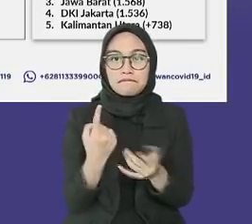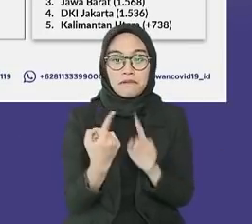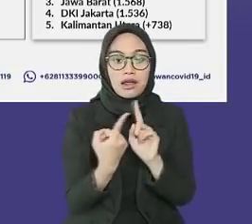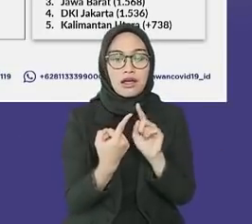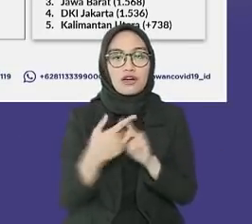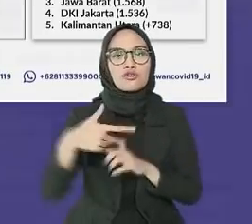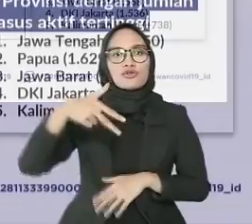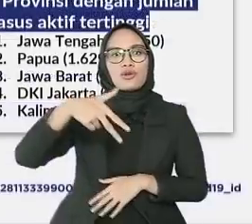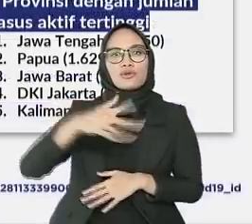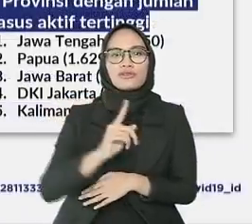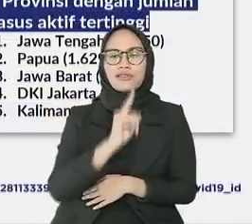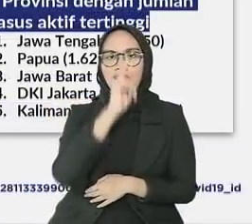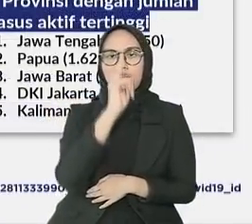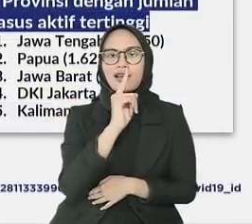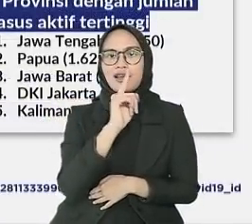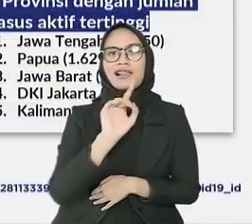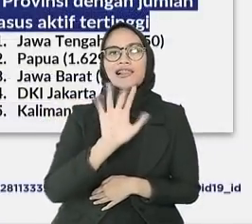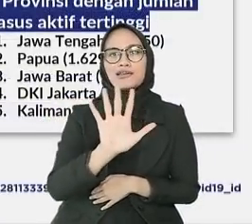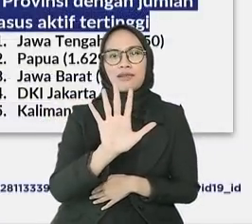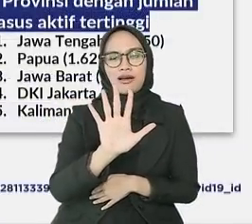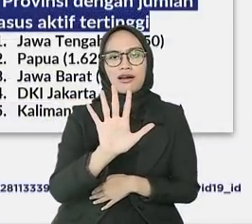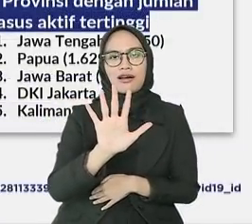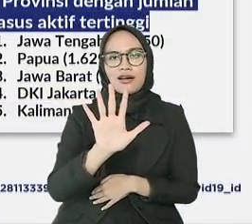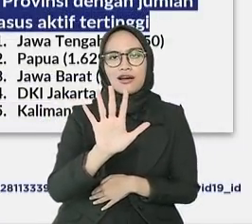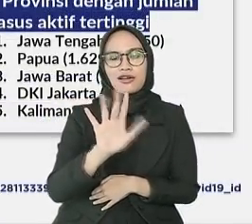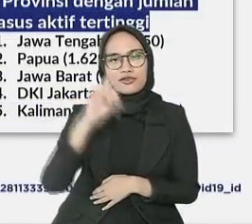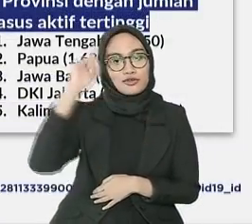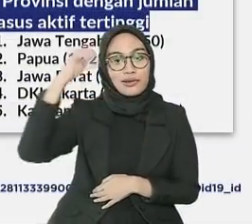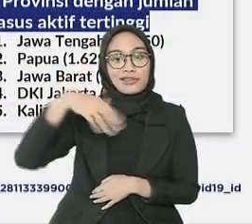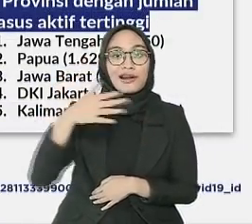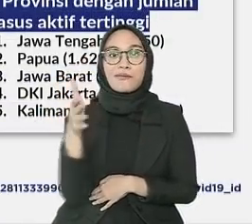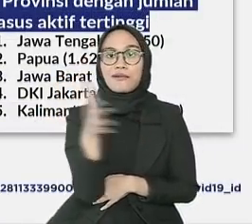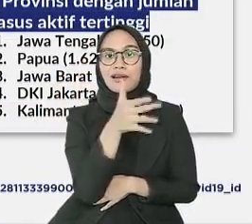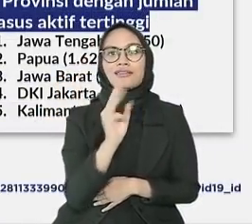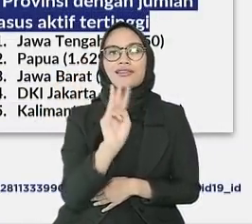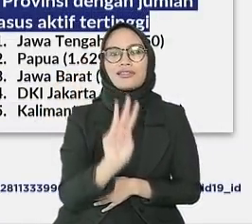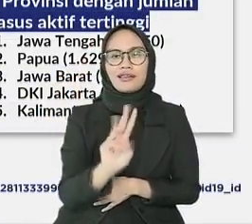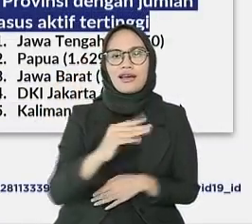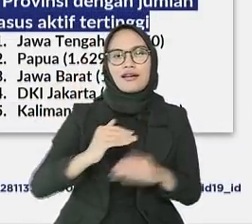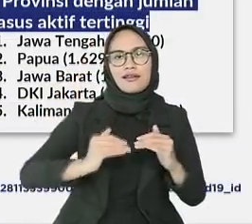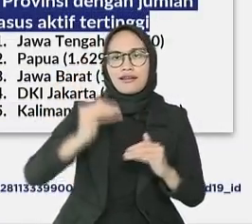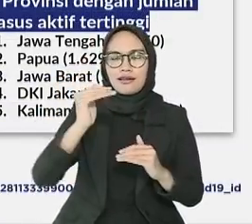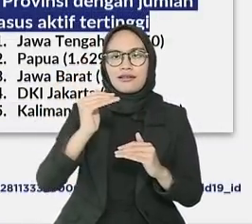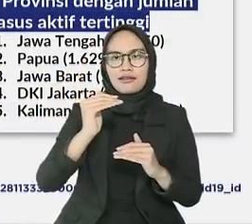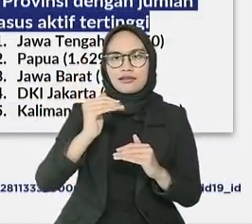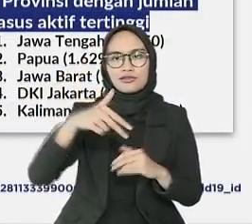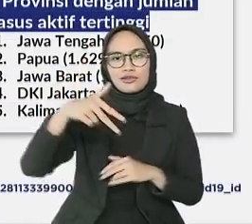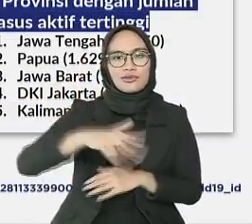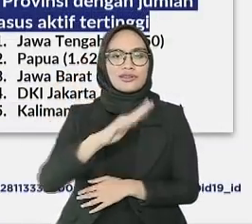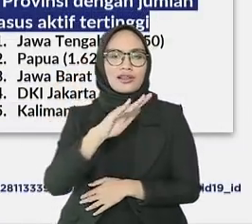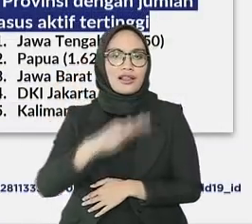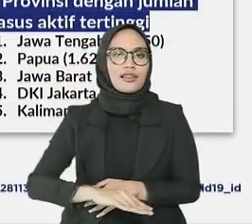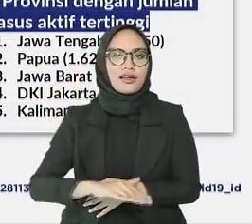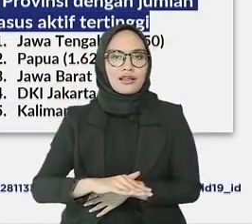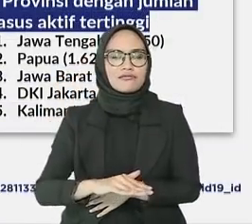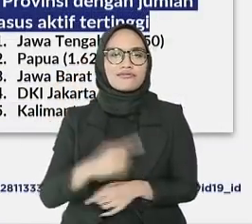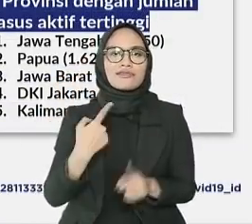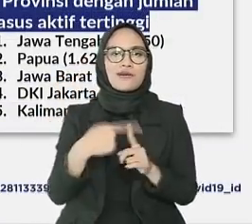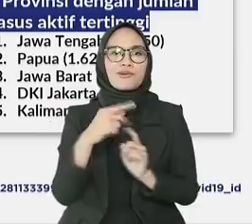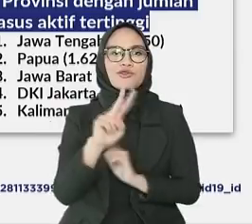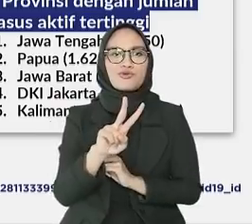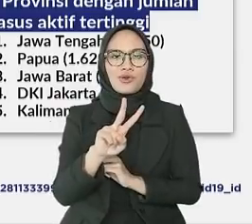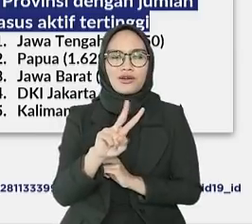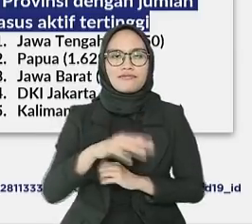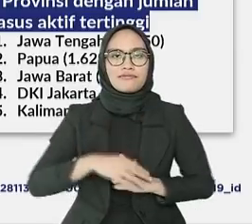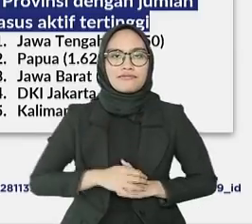Sulawesi Utara naik 5 kematian, Sumatera Barat naik 3 kematian, Sulawesi Selatan naik 2